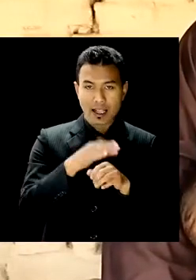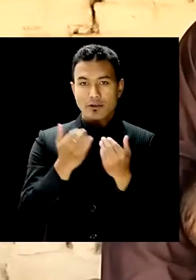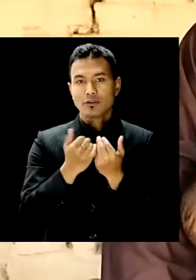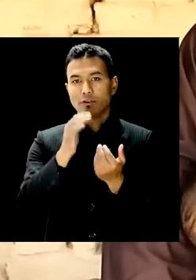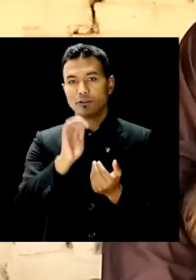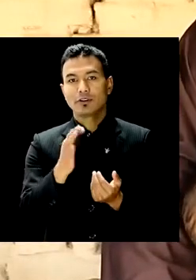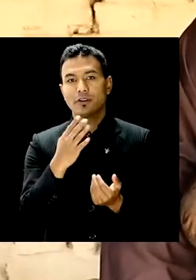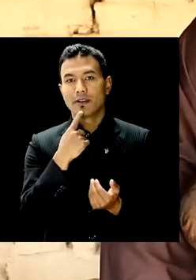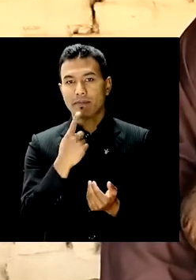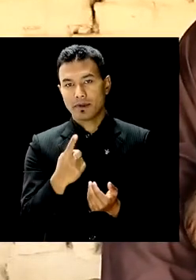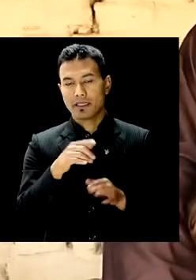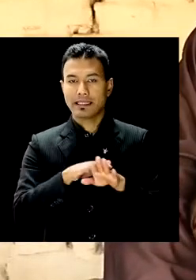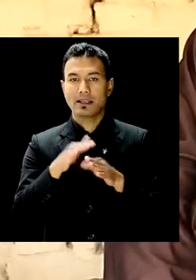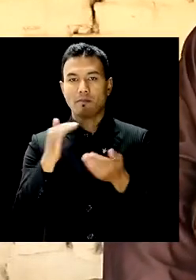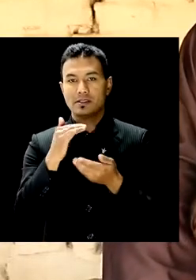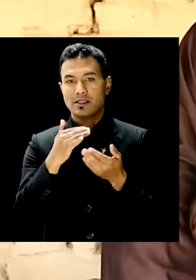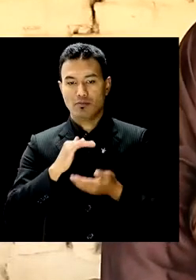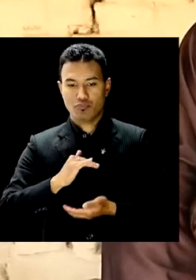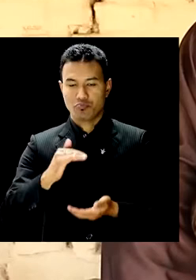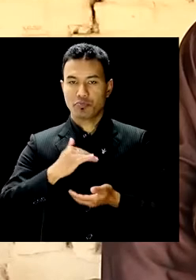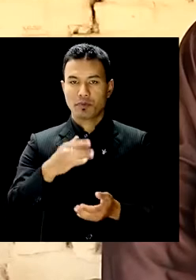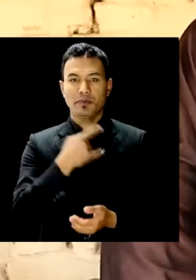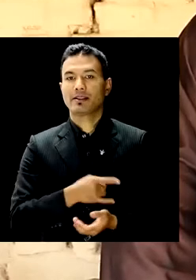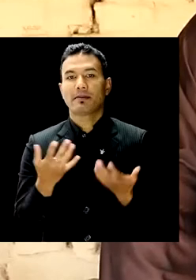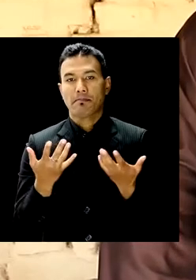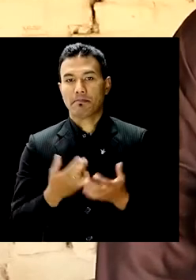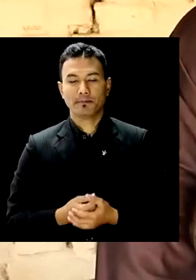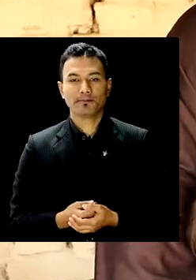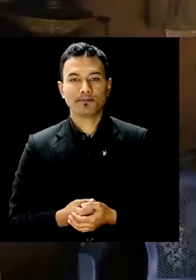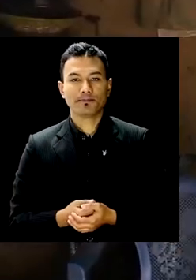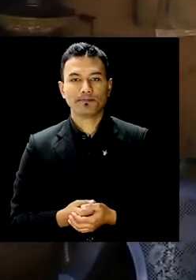गर्न सकिन्न भने धेरै बच्चा पाएर के फाइदा?